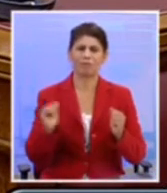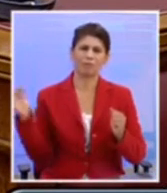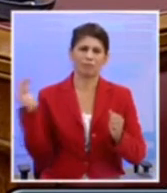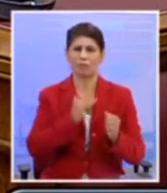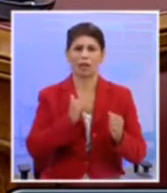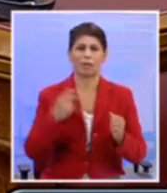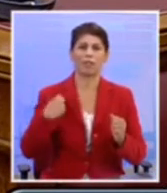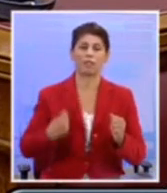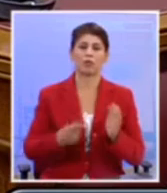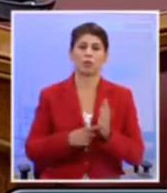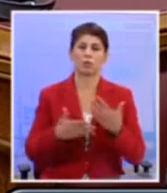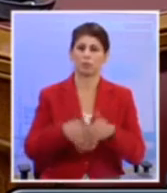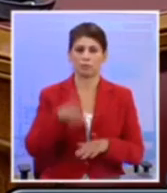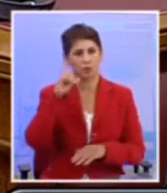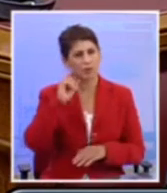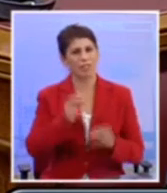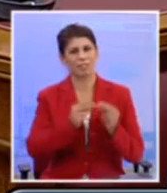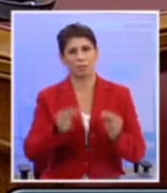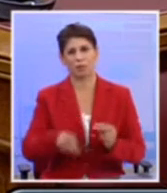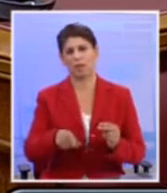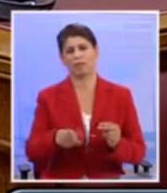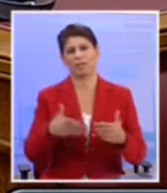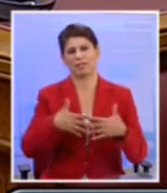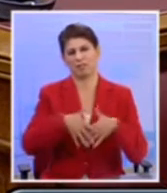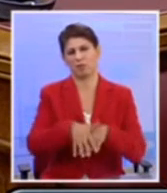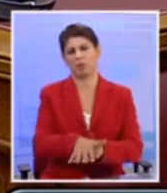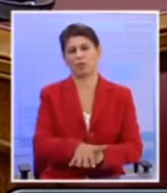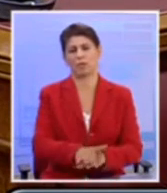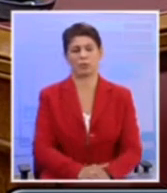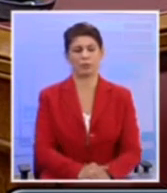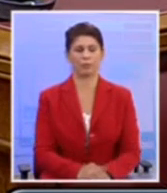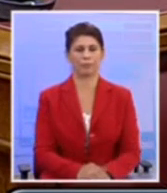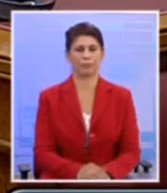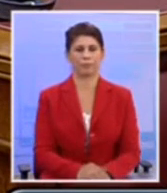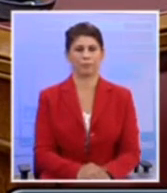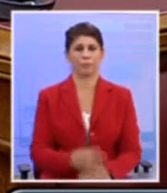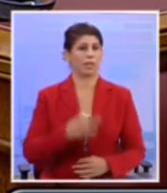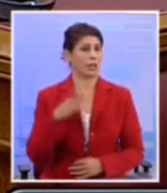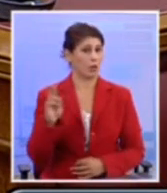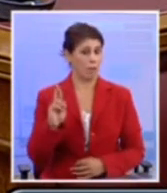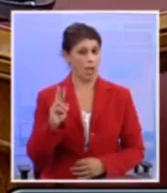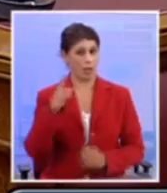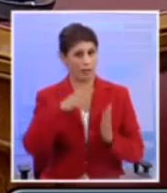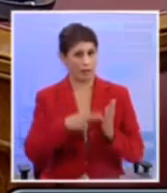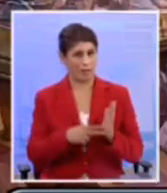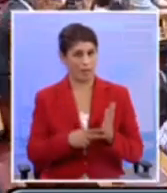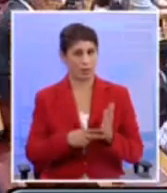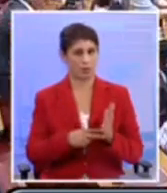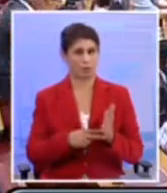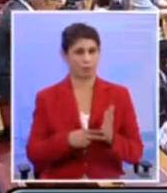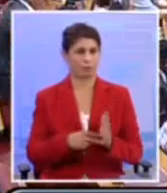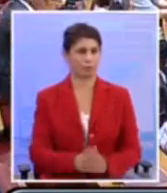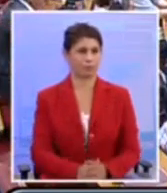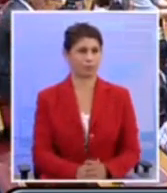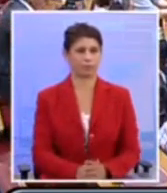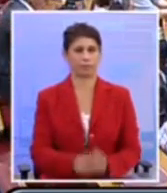προσαρμογή, γνωρίζοντας τα αποτελέσματα αυτής της αναπροσαρμογής. Επανέρχομαι λοιπόν. Κύριε Ρουμελιώτη, διαβάζω από